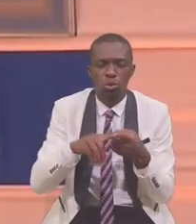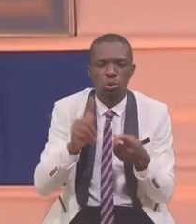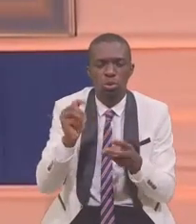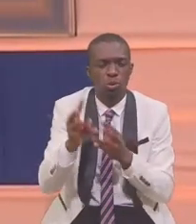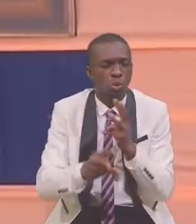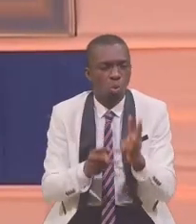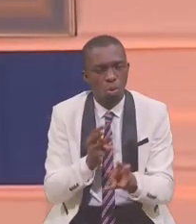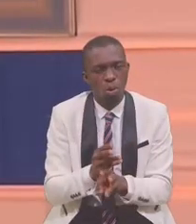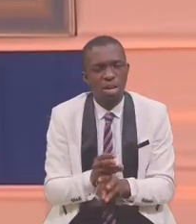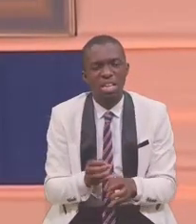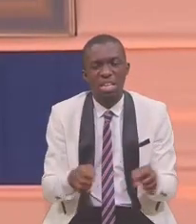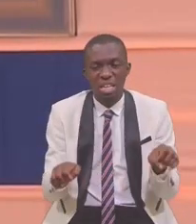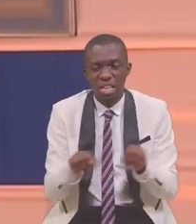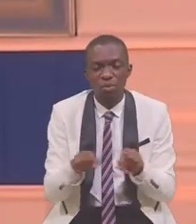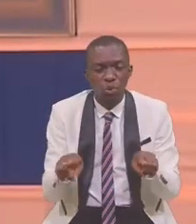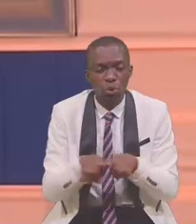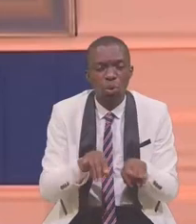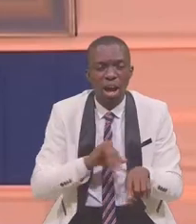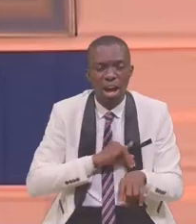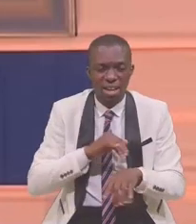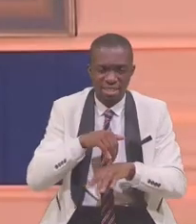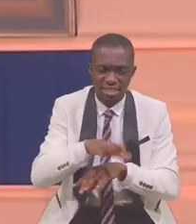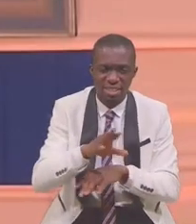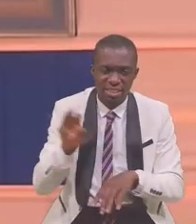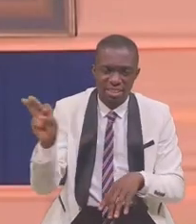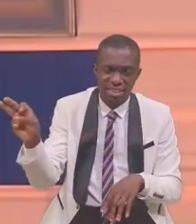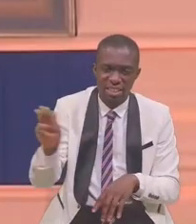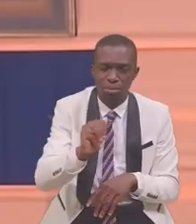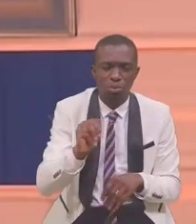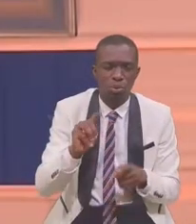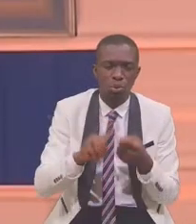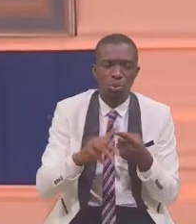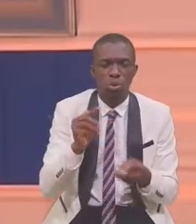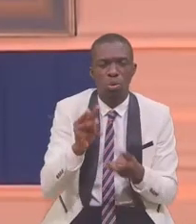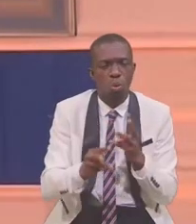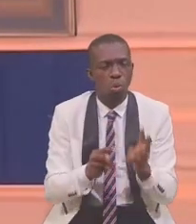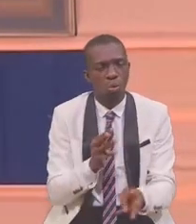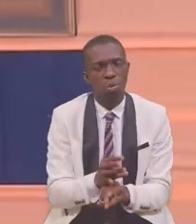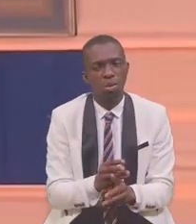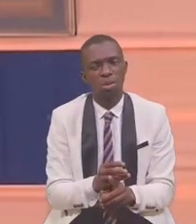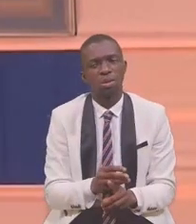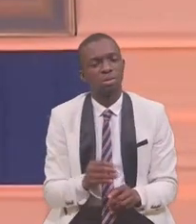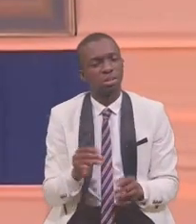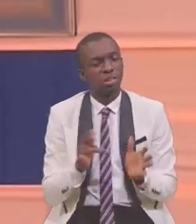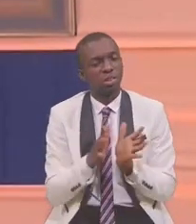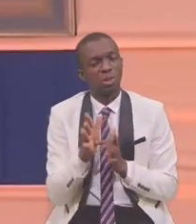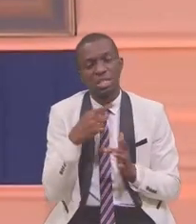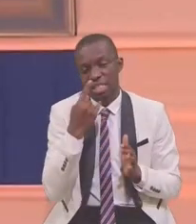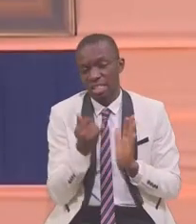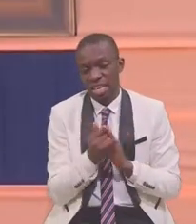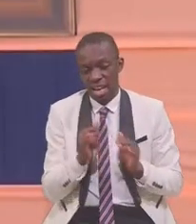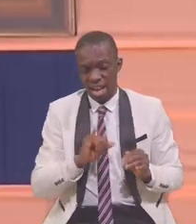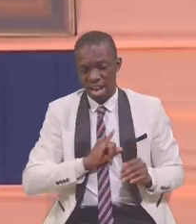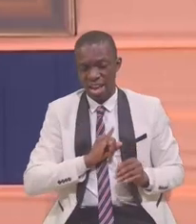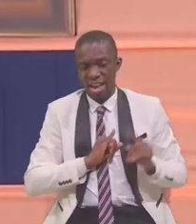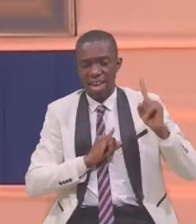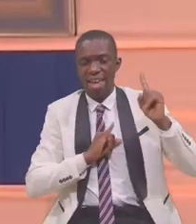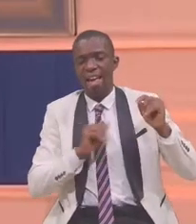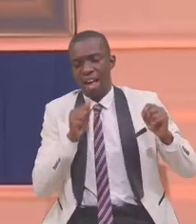envoyés dans le monde. » Voyez ce que le Seigneur a fait. Que je pars, je rentre au ciel. Maintenant,